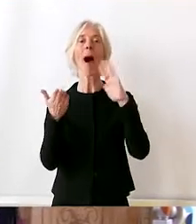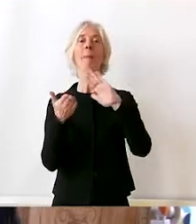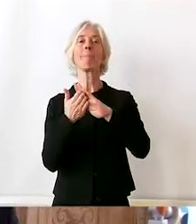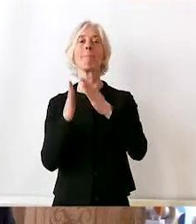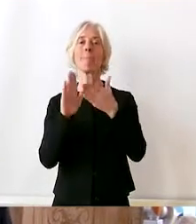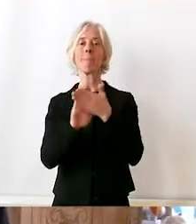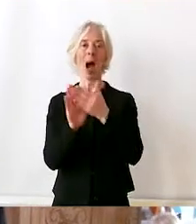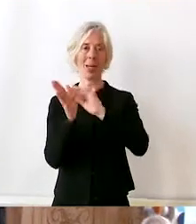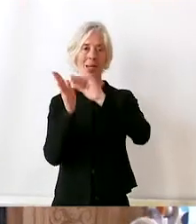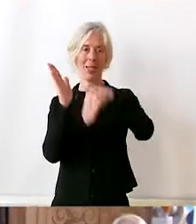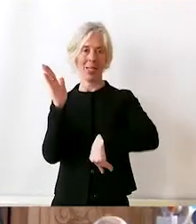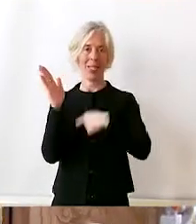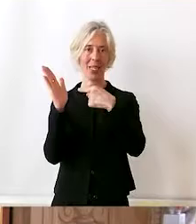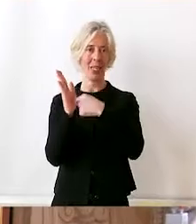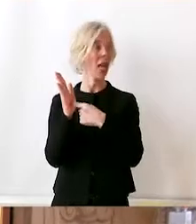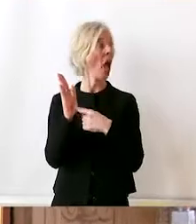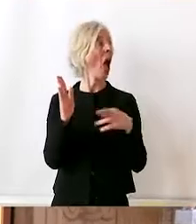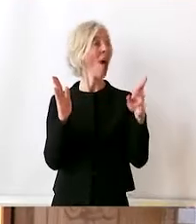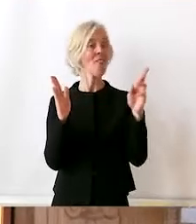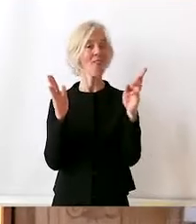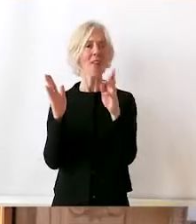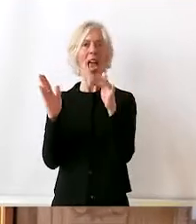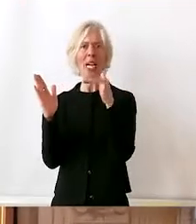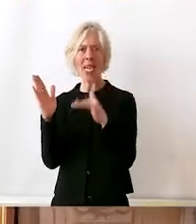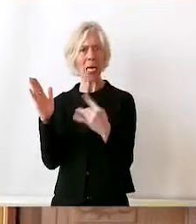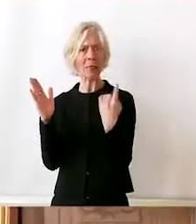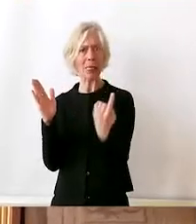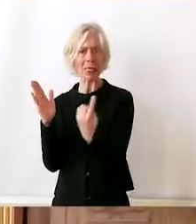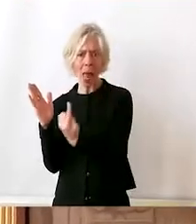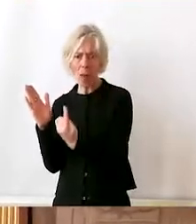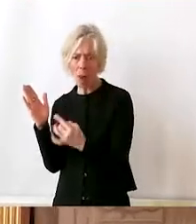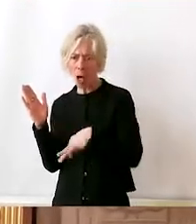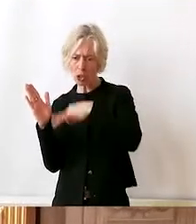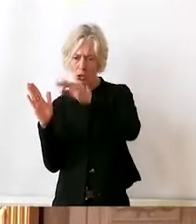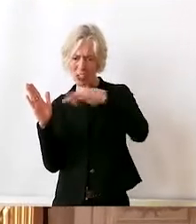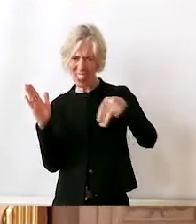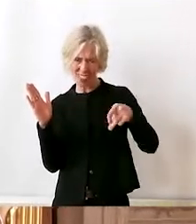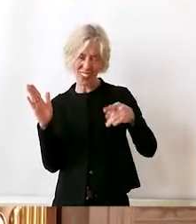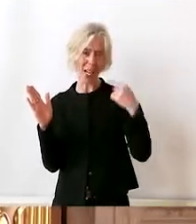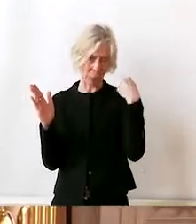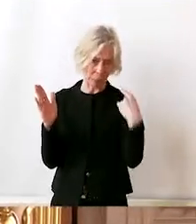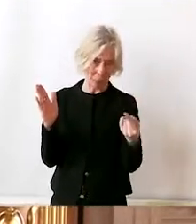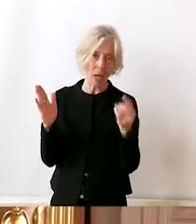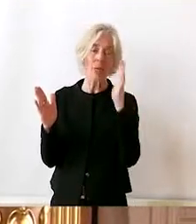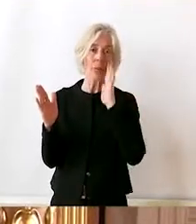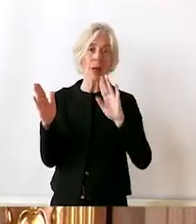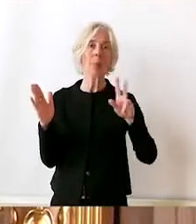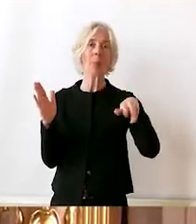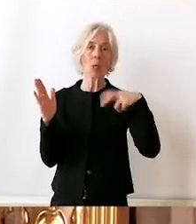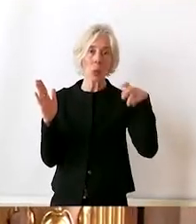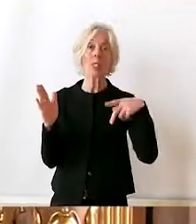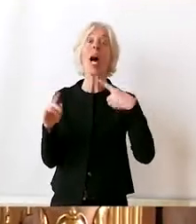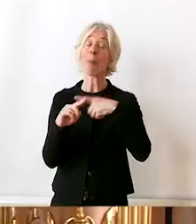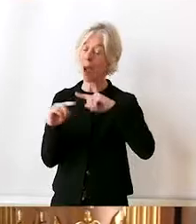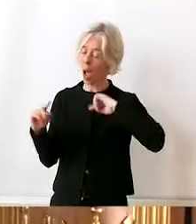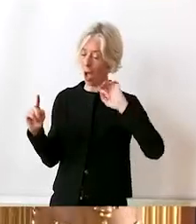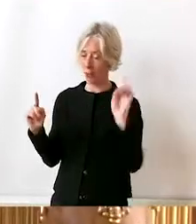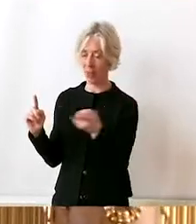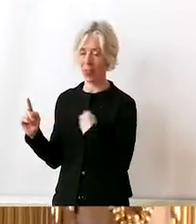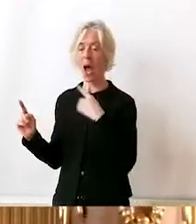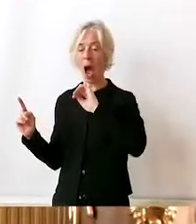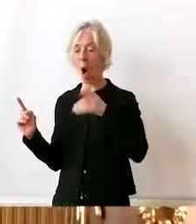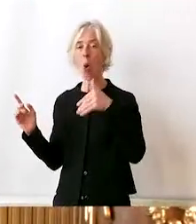geht das natürlich auch. Wir haben hier aber recycelte Kugelschreiber, passend zum Klimapakt, nicht benutzt, die man nehmen